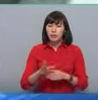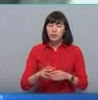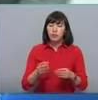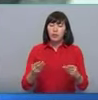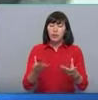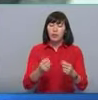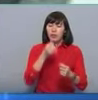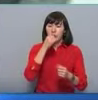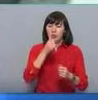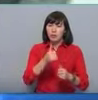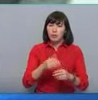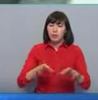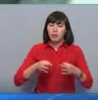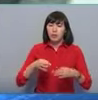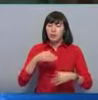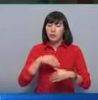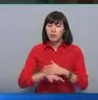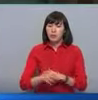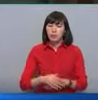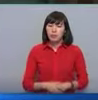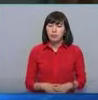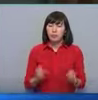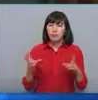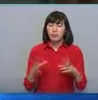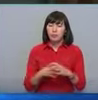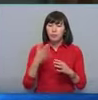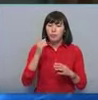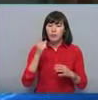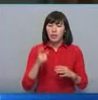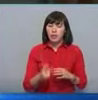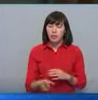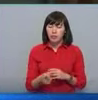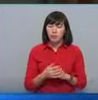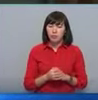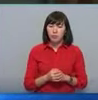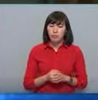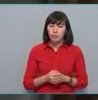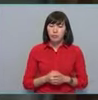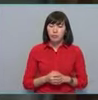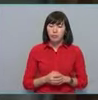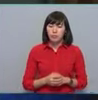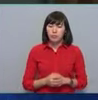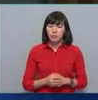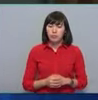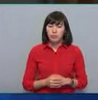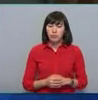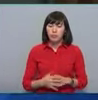алып үлгерме, көліктеріне мініп ізін суытқан. Қылмыстық топ 5 адамнан құрылған,